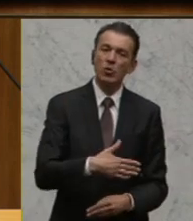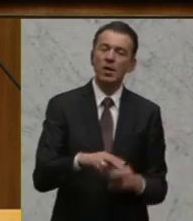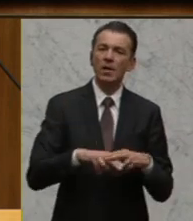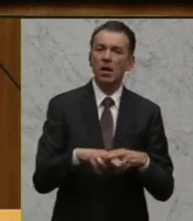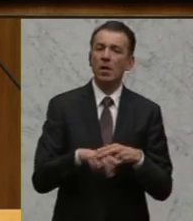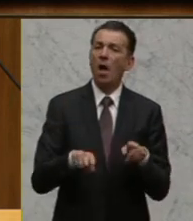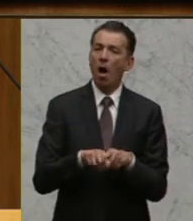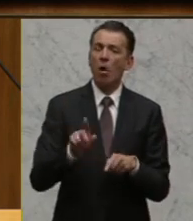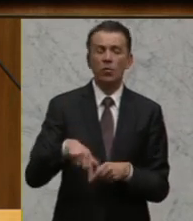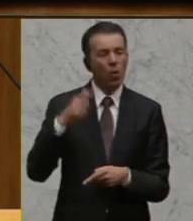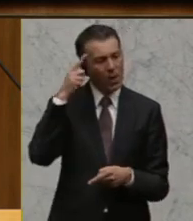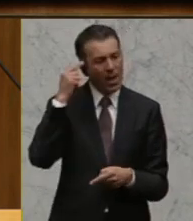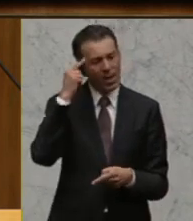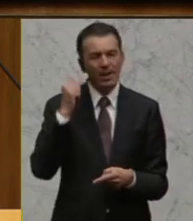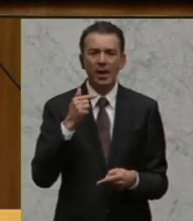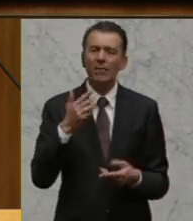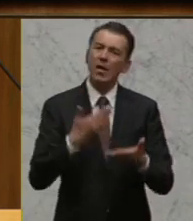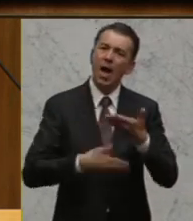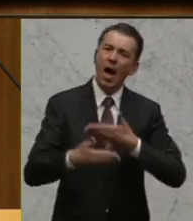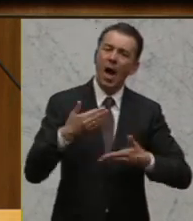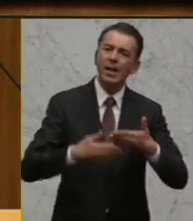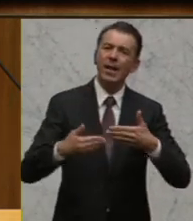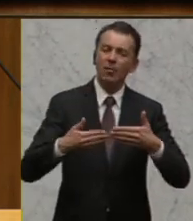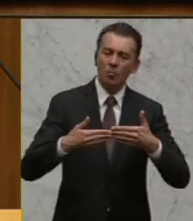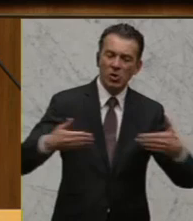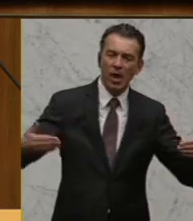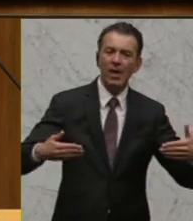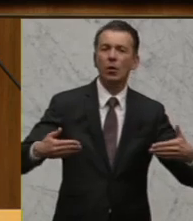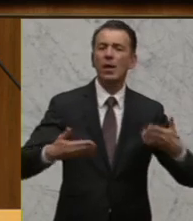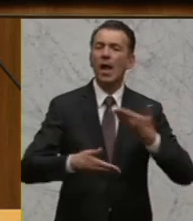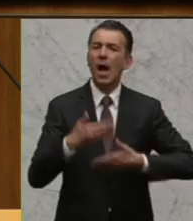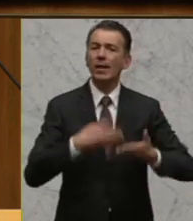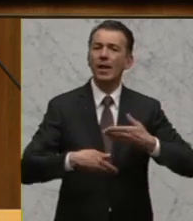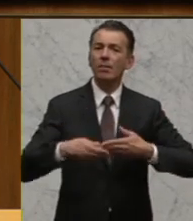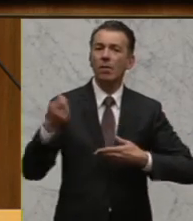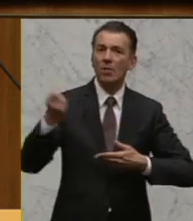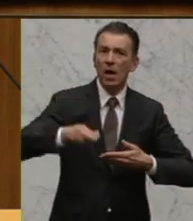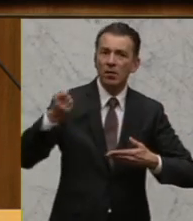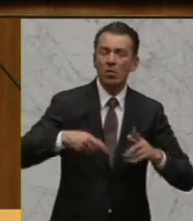das sollten wir uns auch in Erinnerung rufen, wenn wir von Handelsbeschränkungen oder Handelssanktionen sprechen.